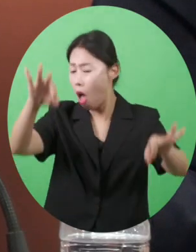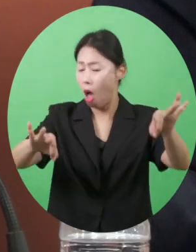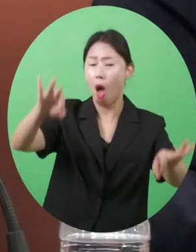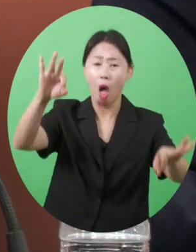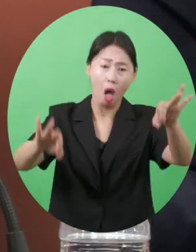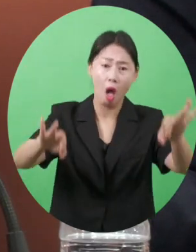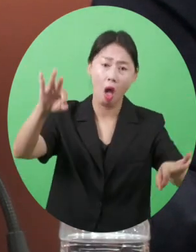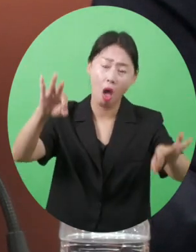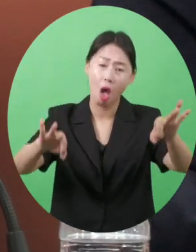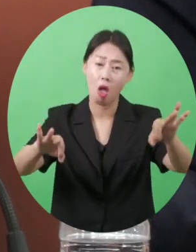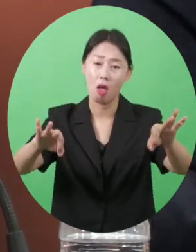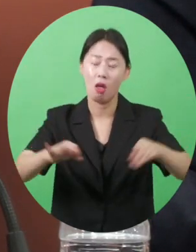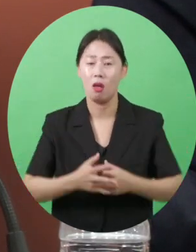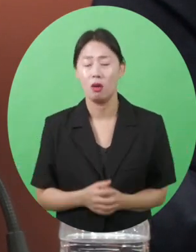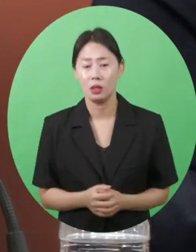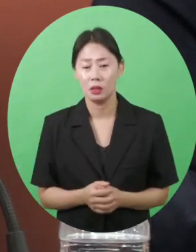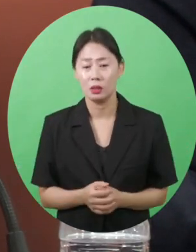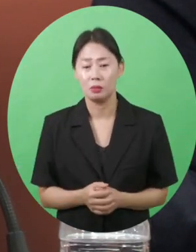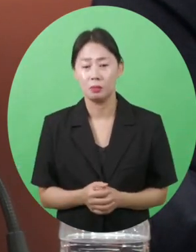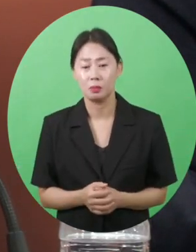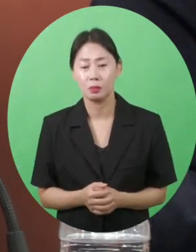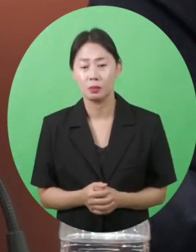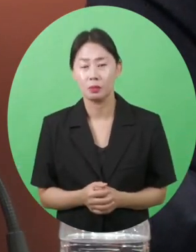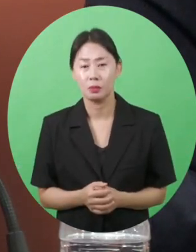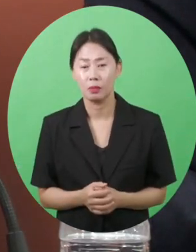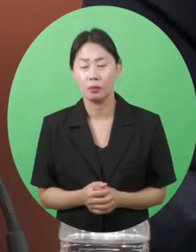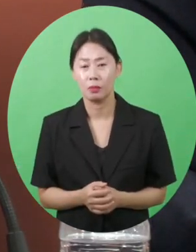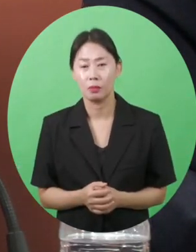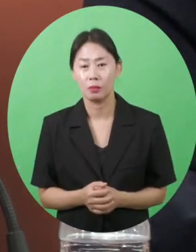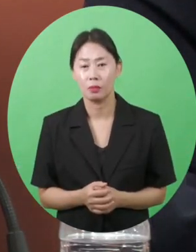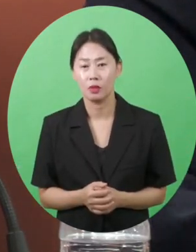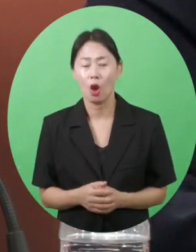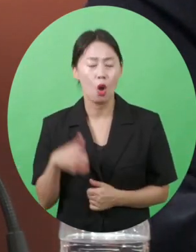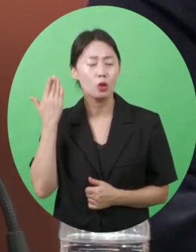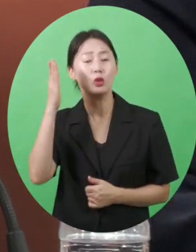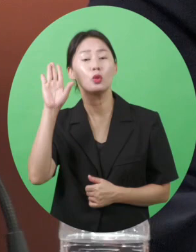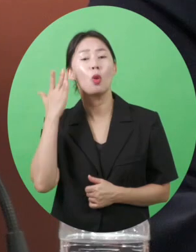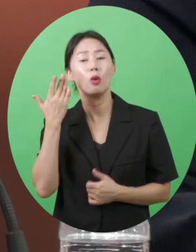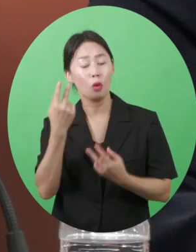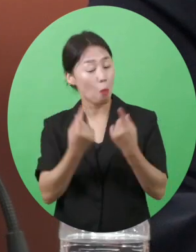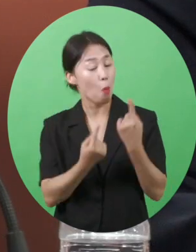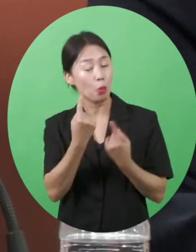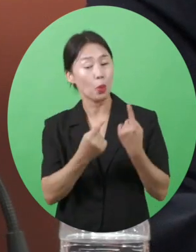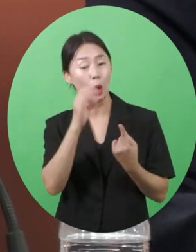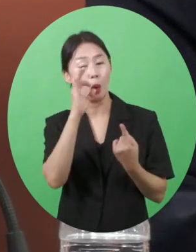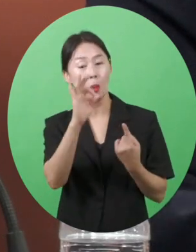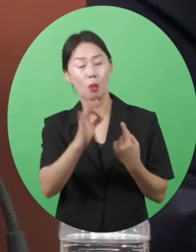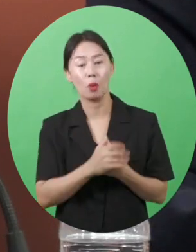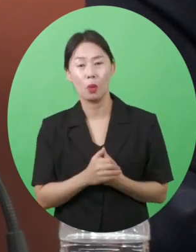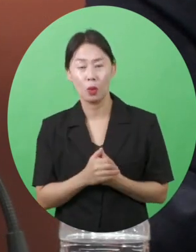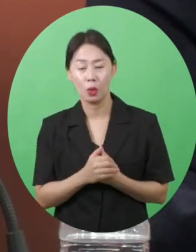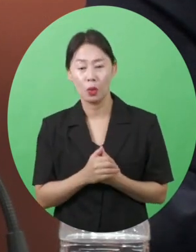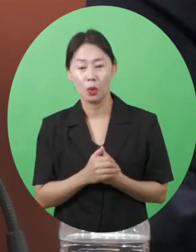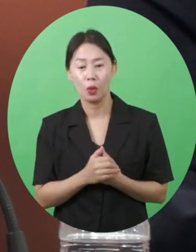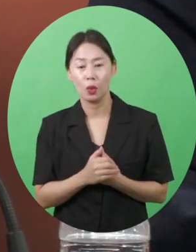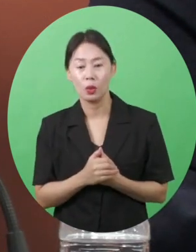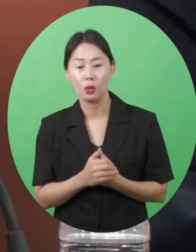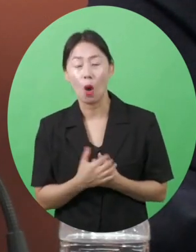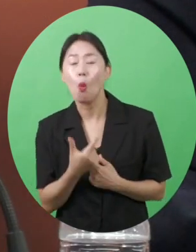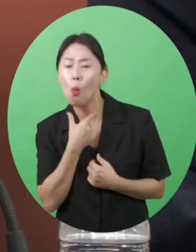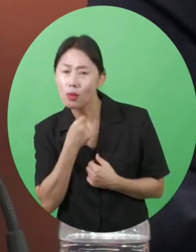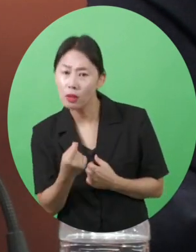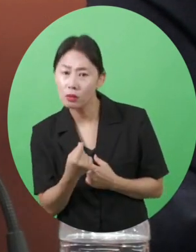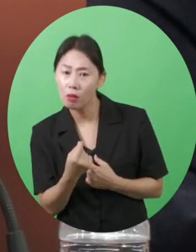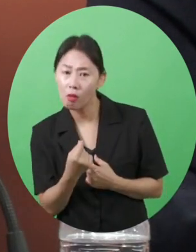대상이 되는 것을 알 수 있습니다. 최근 비교를 하자면 이제 기후 문제를 두고도 이와